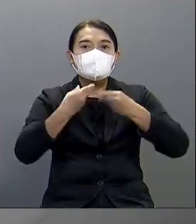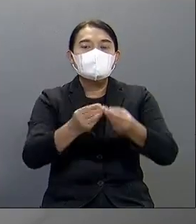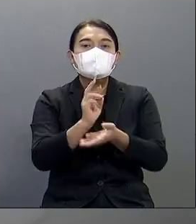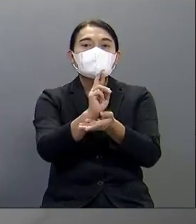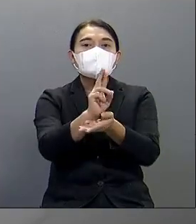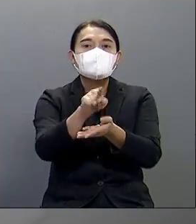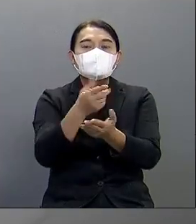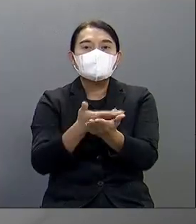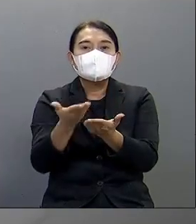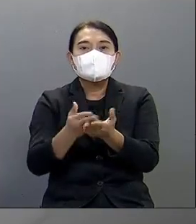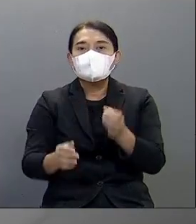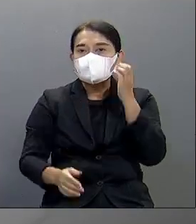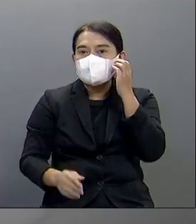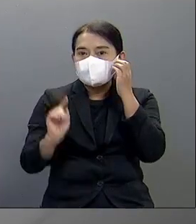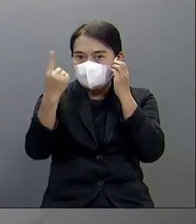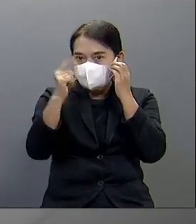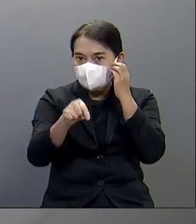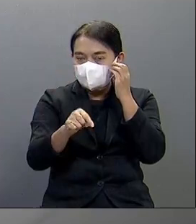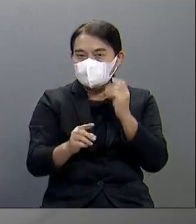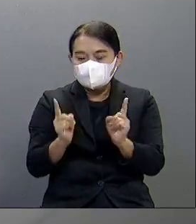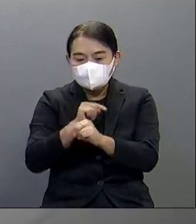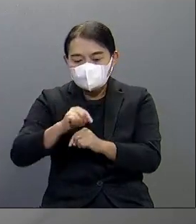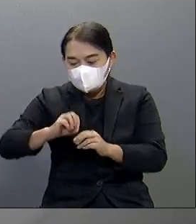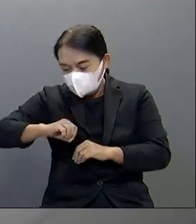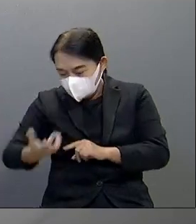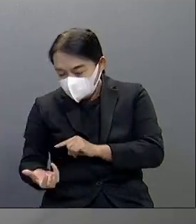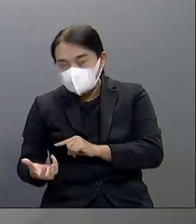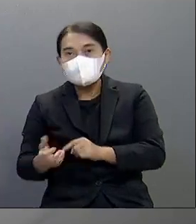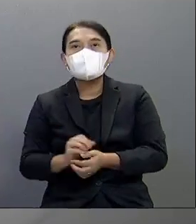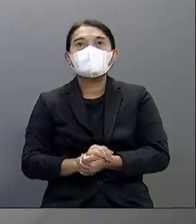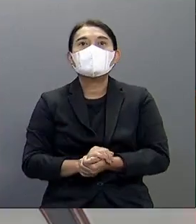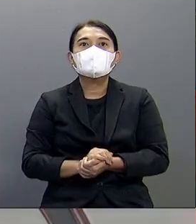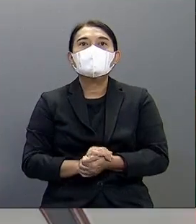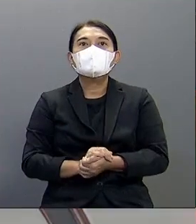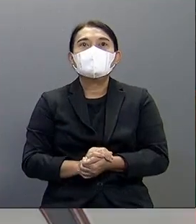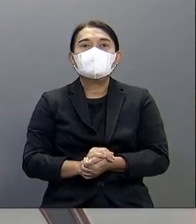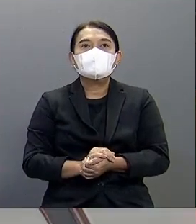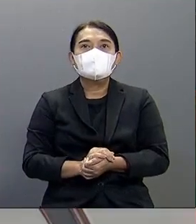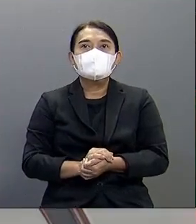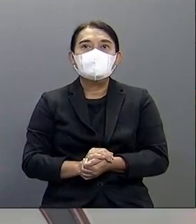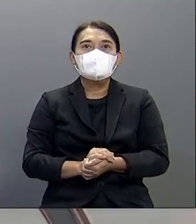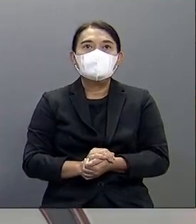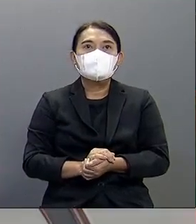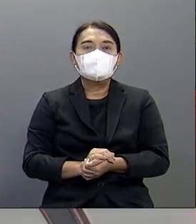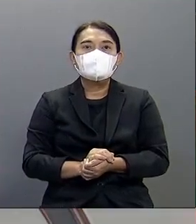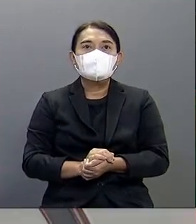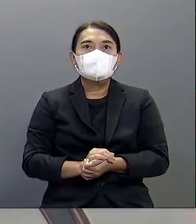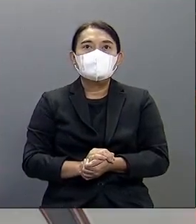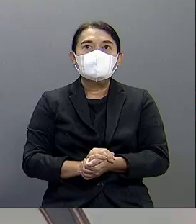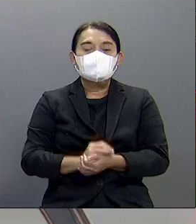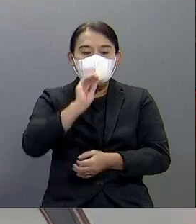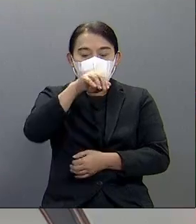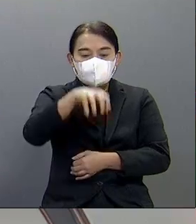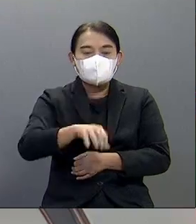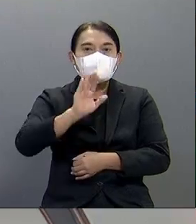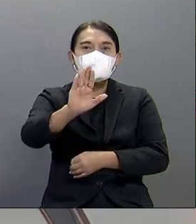ให้ไปซื้อโทรศัพท์เครื่องใหม่แทนเครื่องเก่าที่ตกน้ำหายไปค่ะ ค่ะขณะที่ล่าสุดนะคะทางเทศบาลน